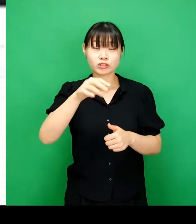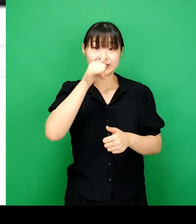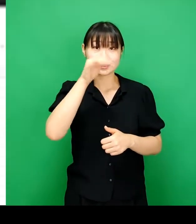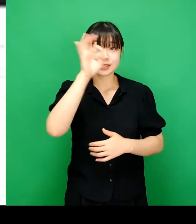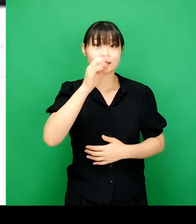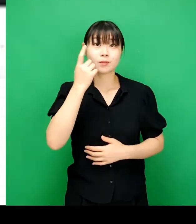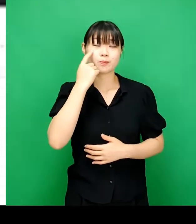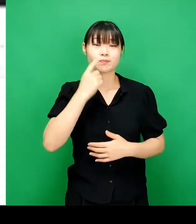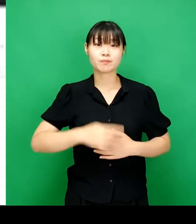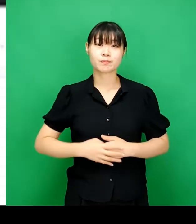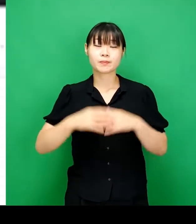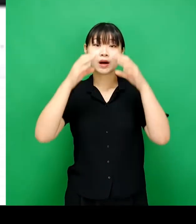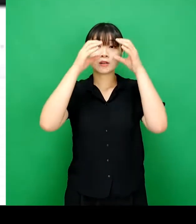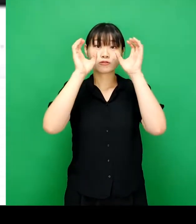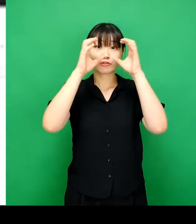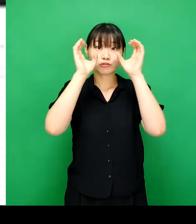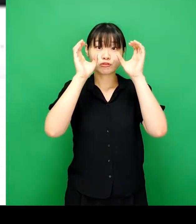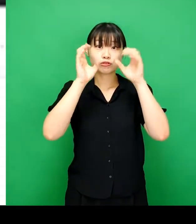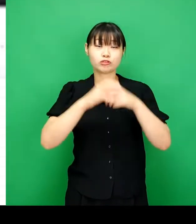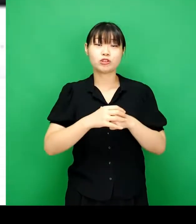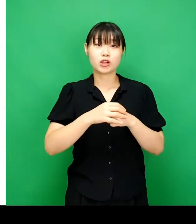찾아보겠습니다.